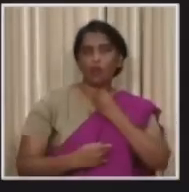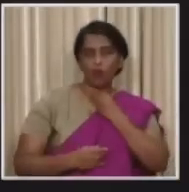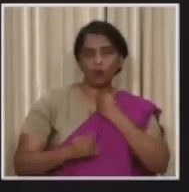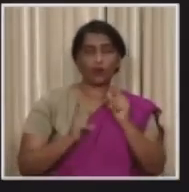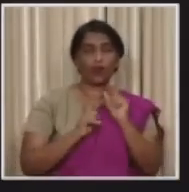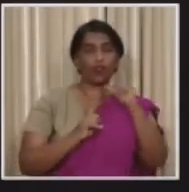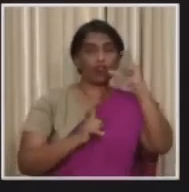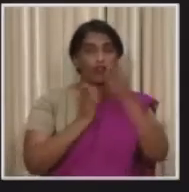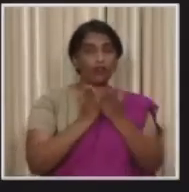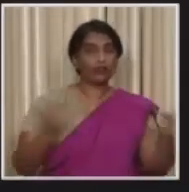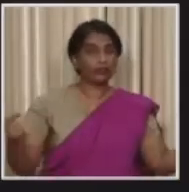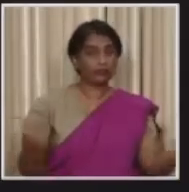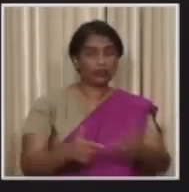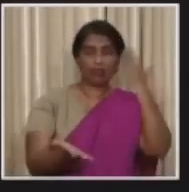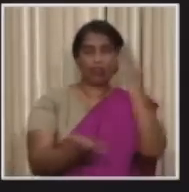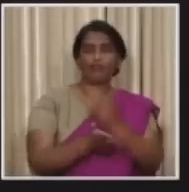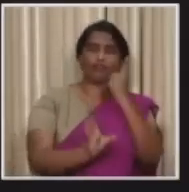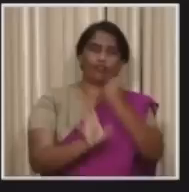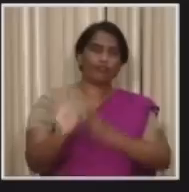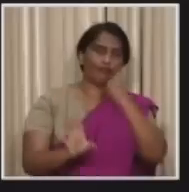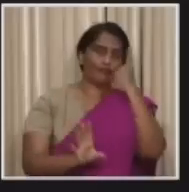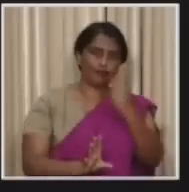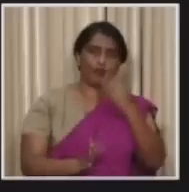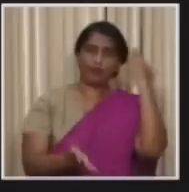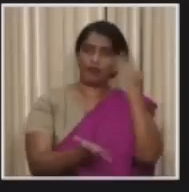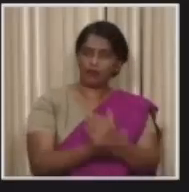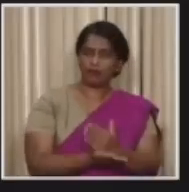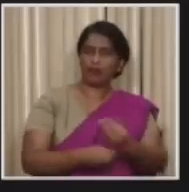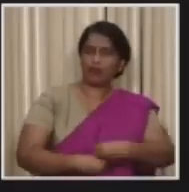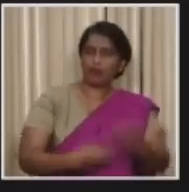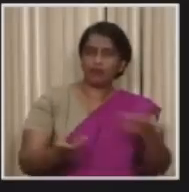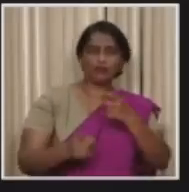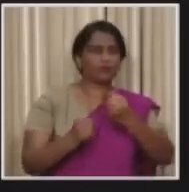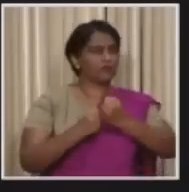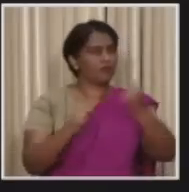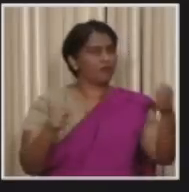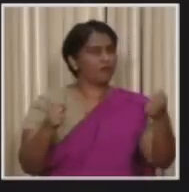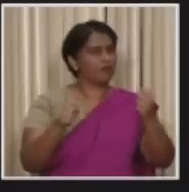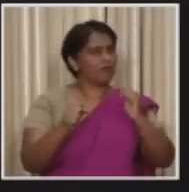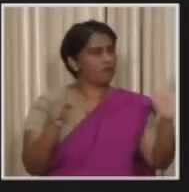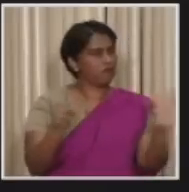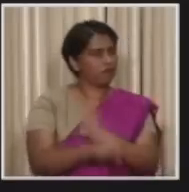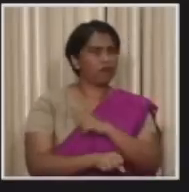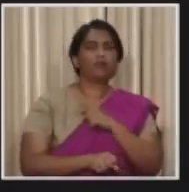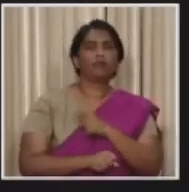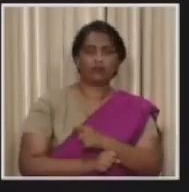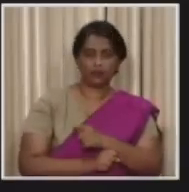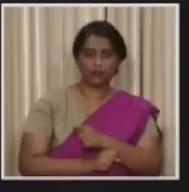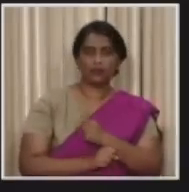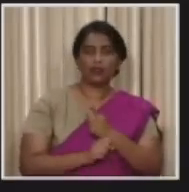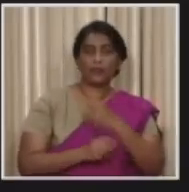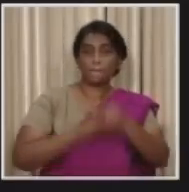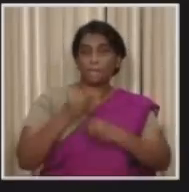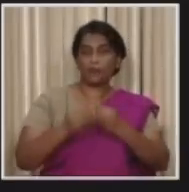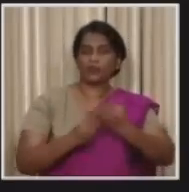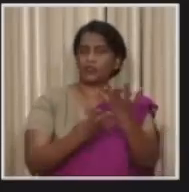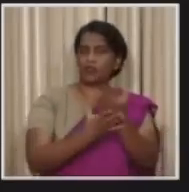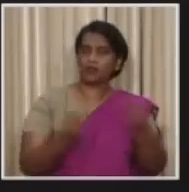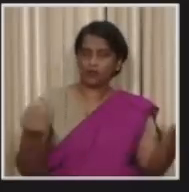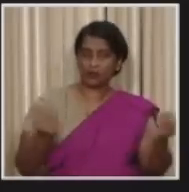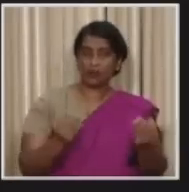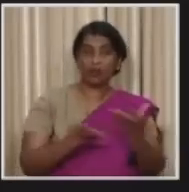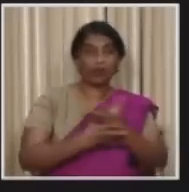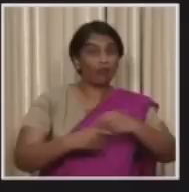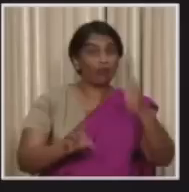port city eka nawaththala, avurudda tisse. Nawaththala nathi karala sampurnenma investment එක නැති කරලා දැම්මා